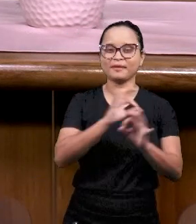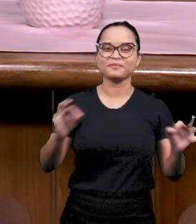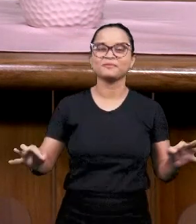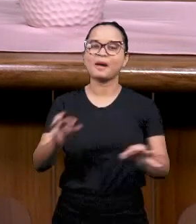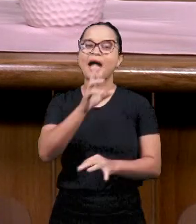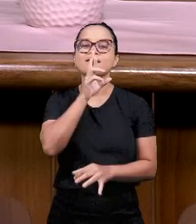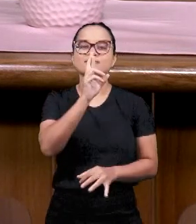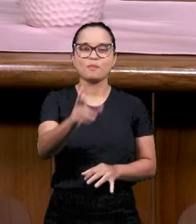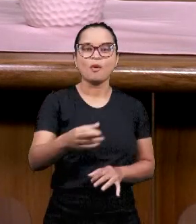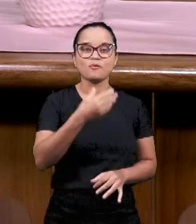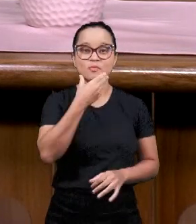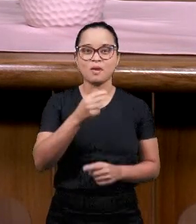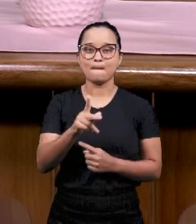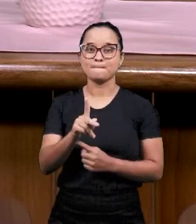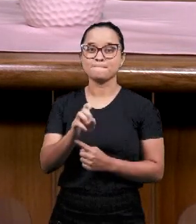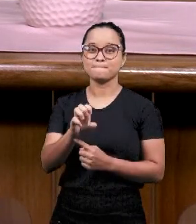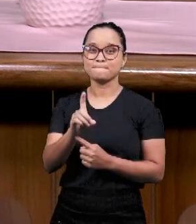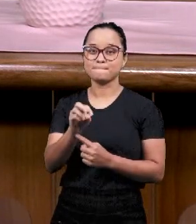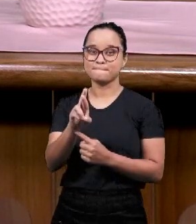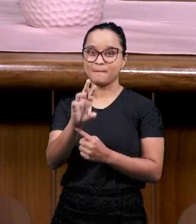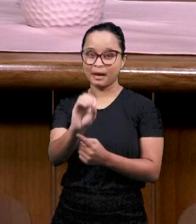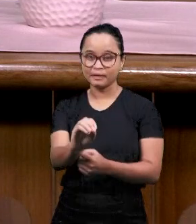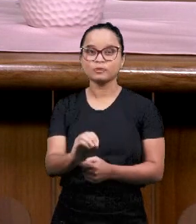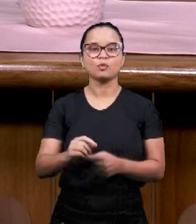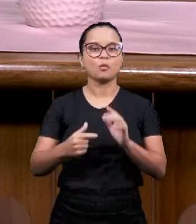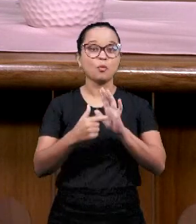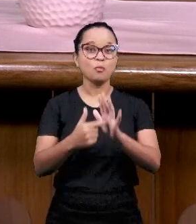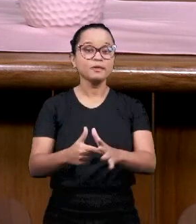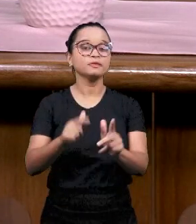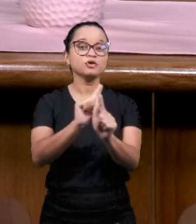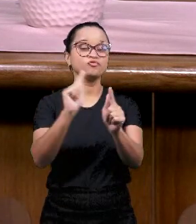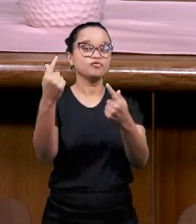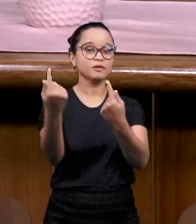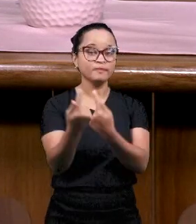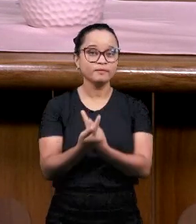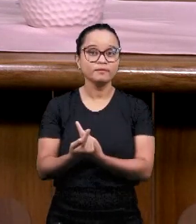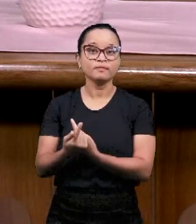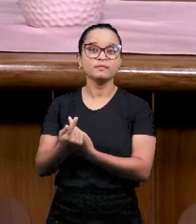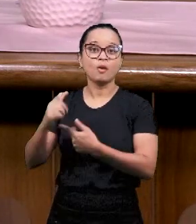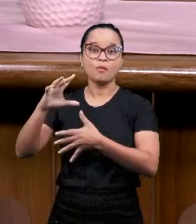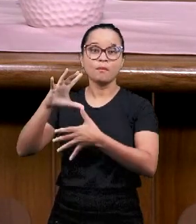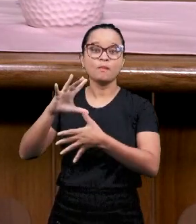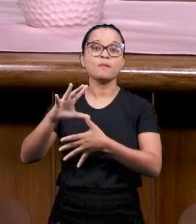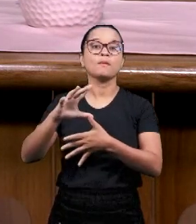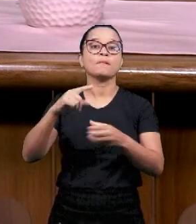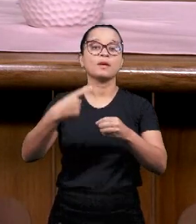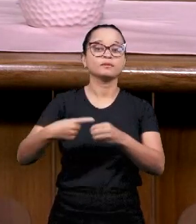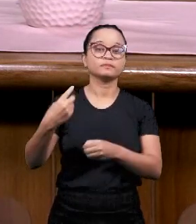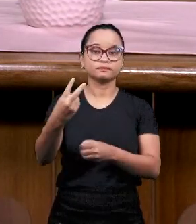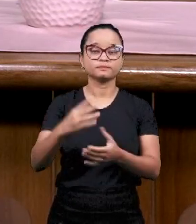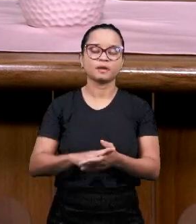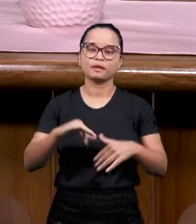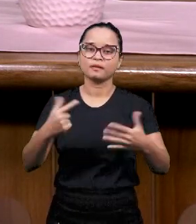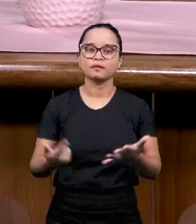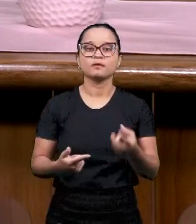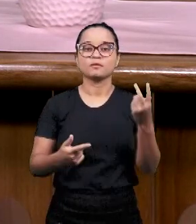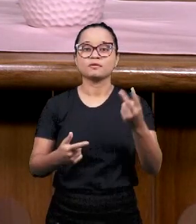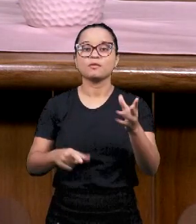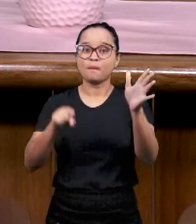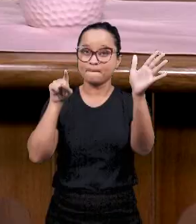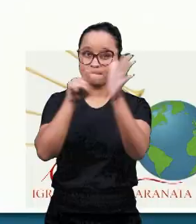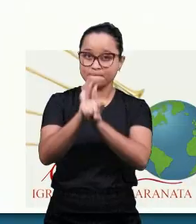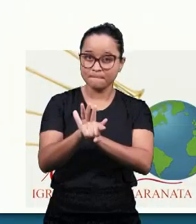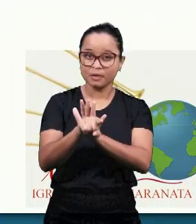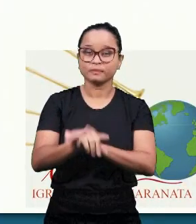monde. Très bien la réponse de Pedro, en abordant déjà l'aspect prophétique de la géographie des deux villes. Passons maintenant à la deuxième question. La